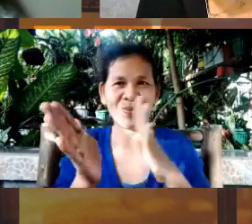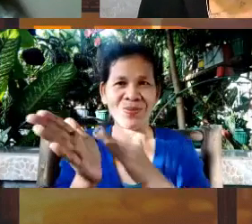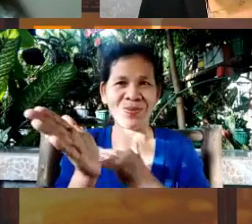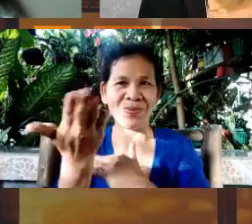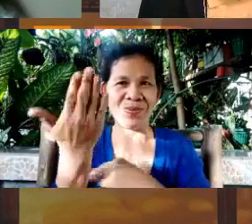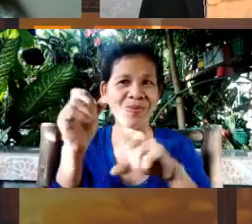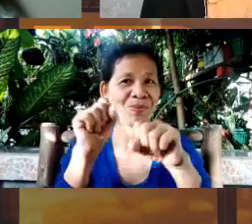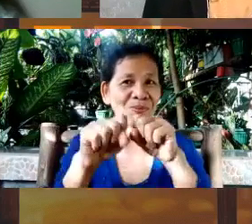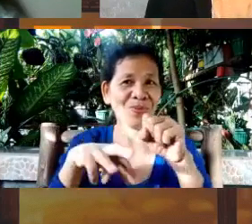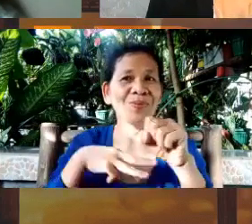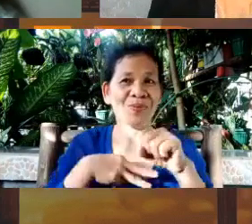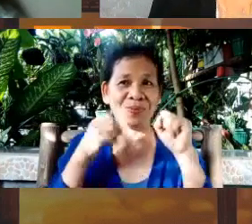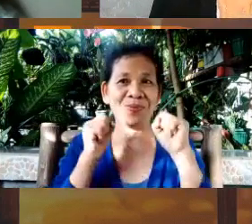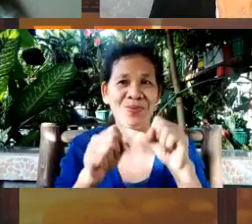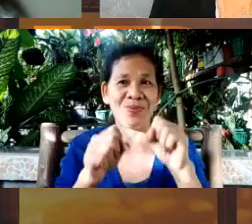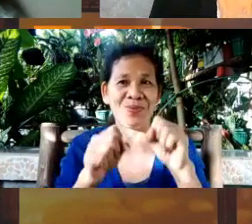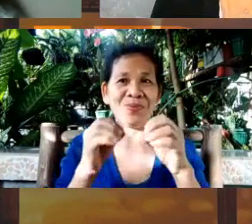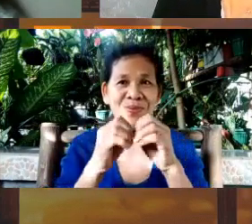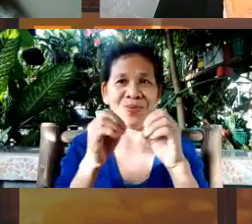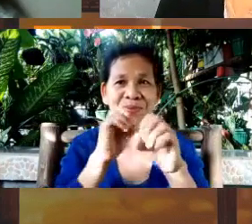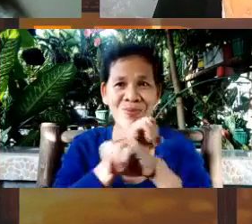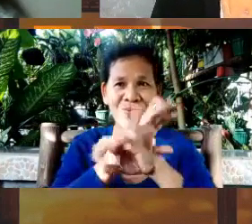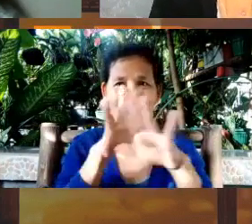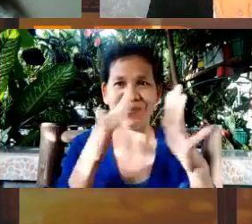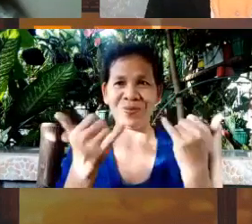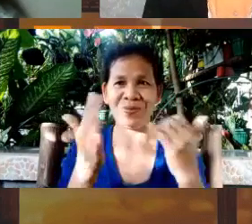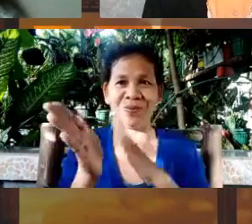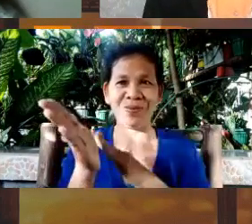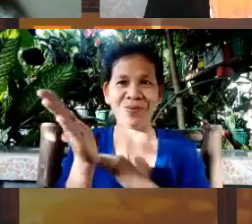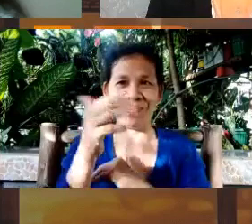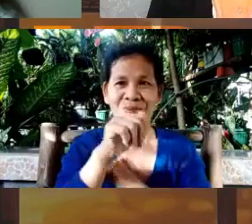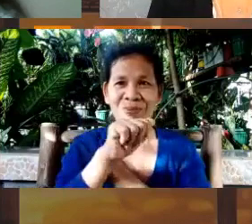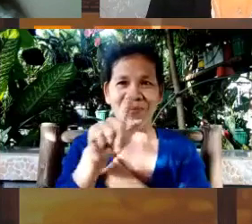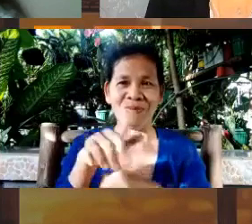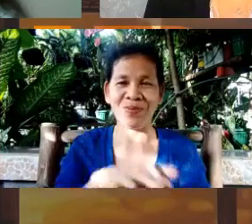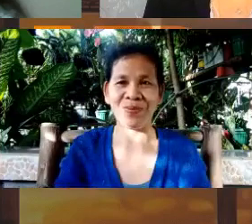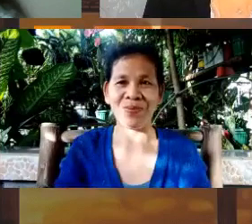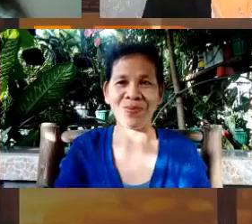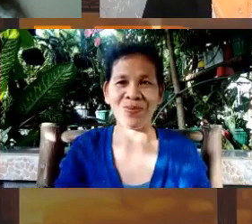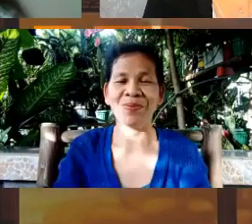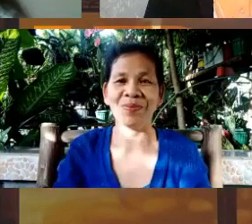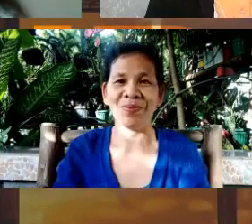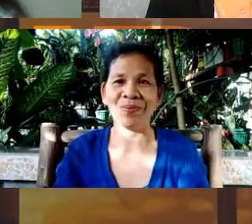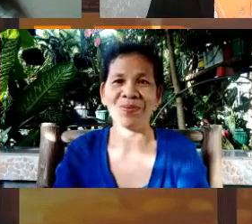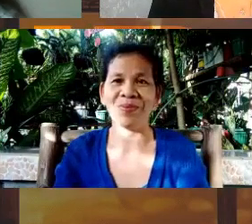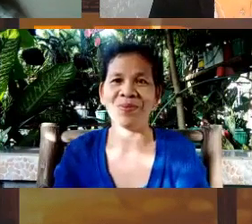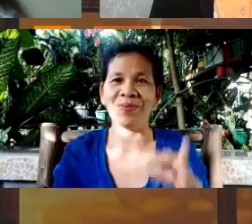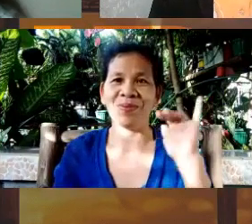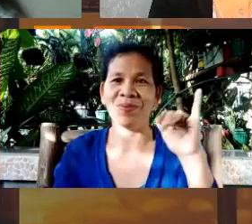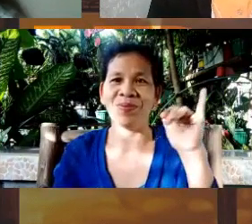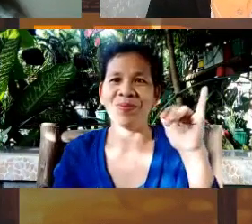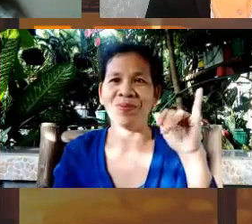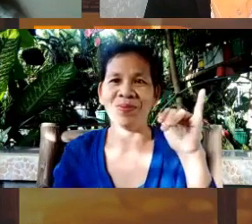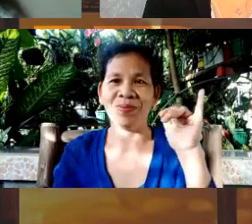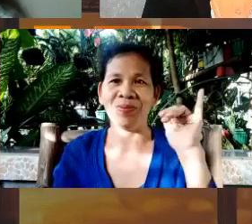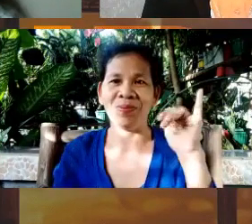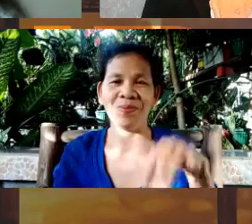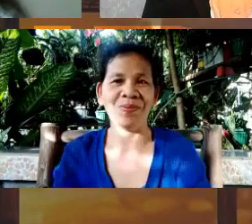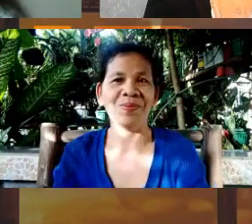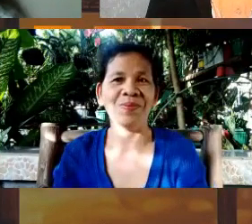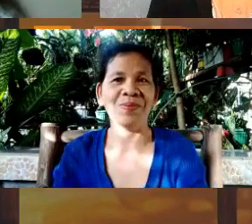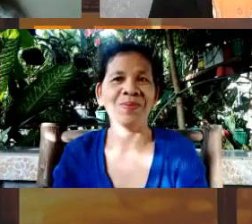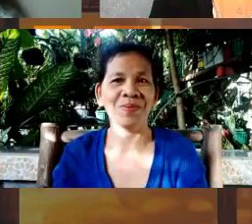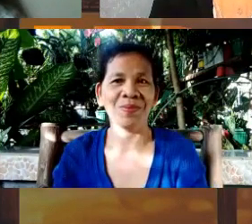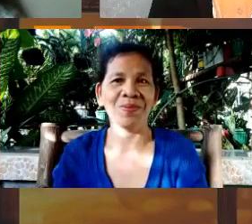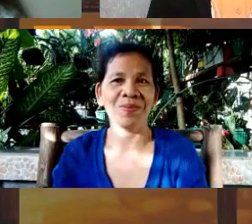po natin maliwanagan ang ating pong morning devotional. Ano po? Upo, mga minamahal na mga kapalit ko, ang tunay po napakaganda po